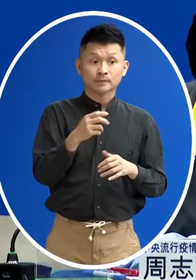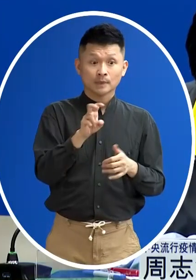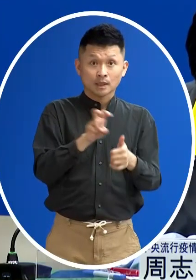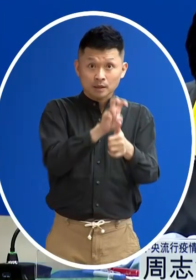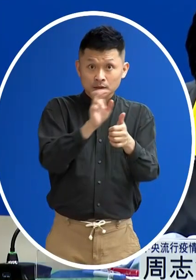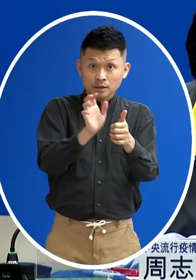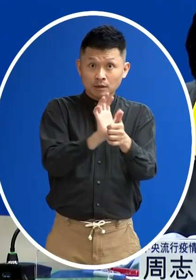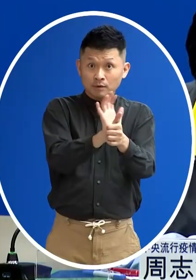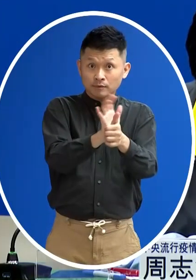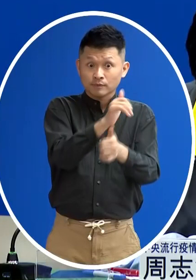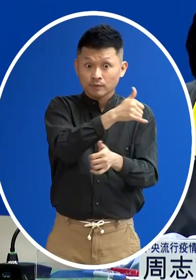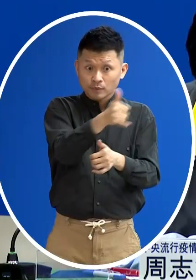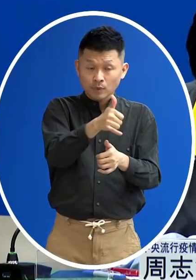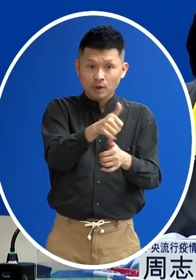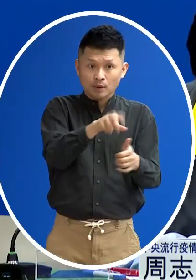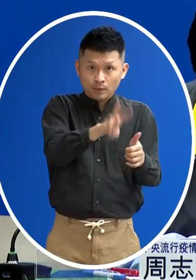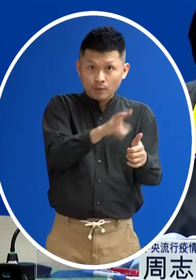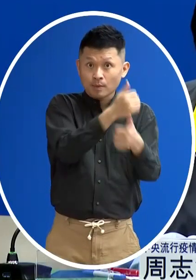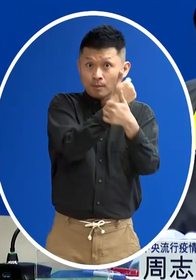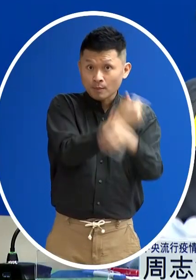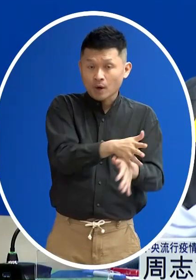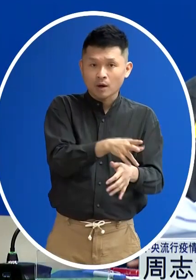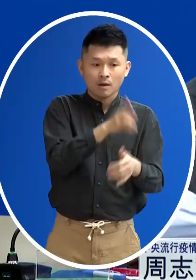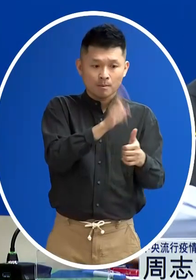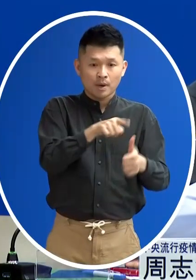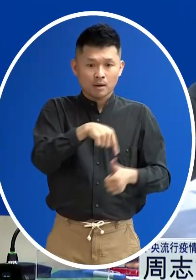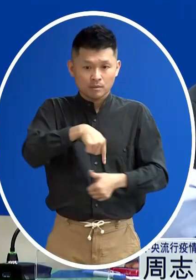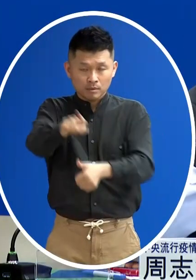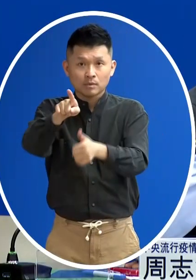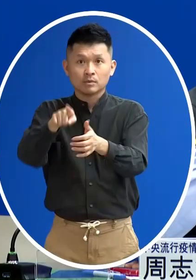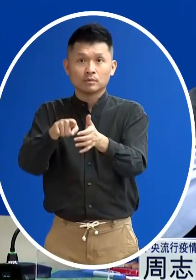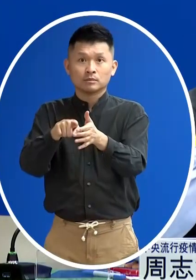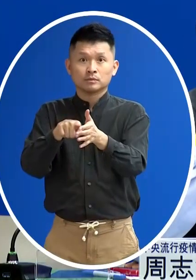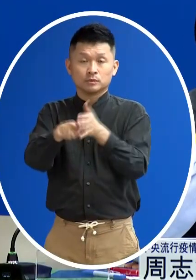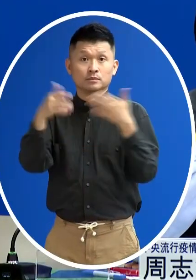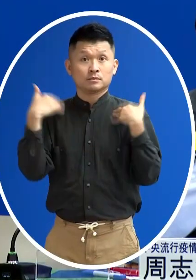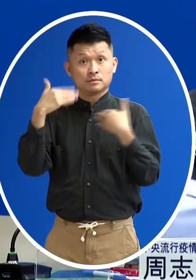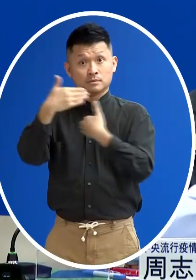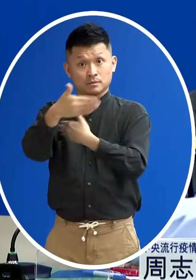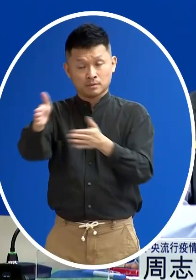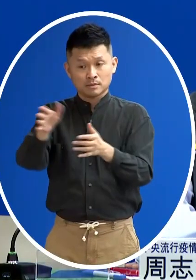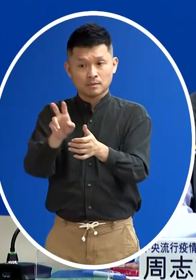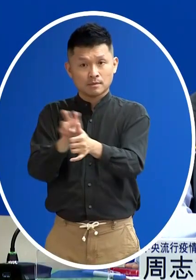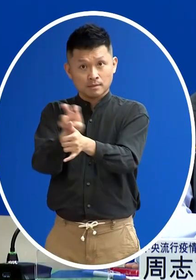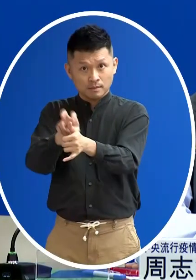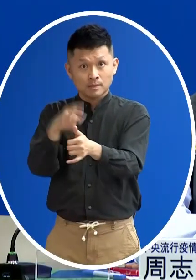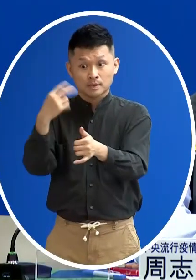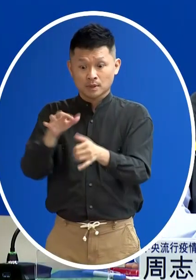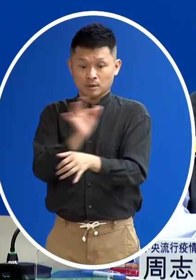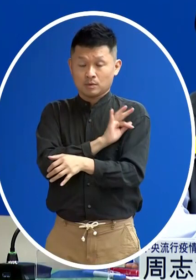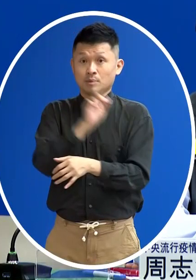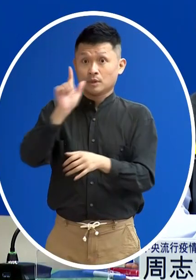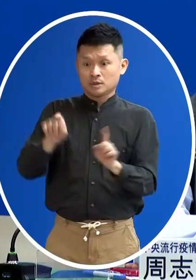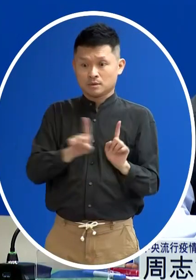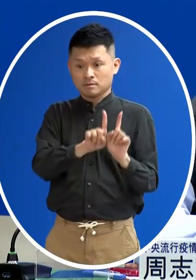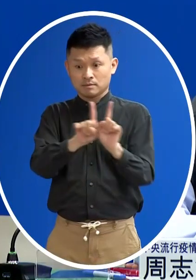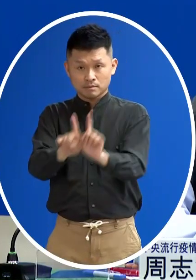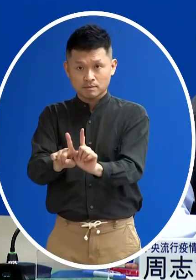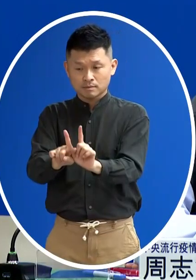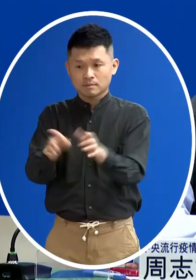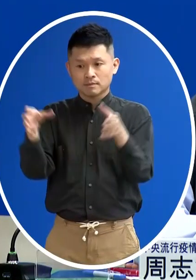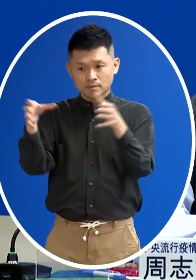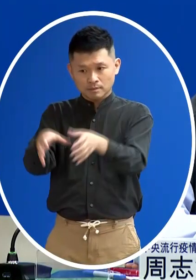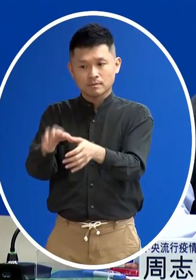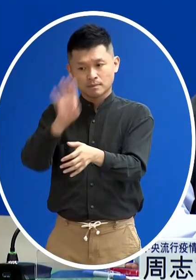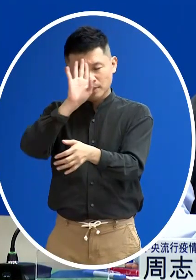护员呢可以到专责病房去协助照顾我们的确诊病患，而且会搭配的这个护理师能够来一起照顾这